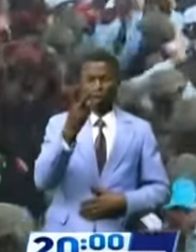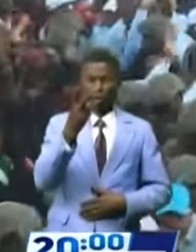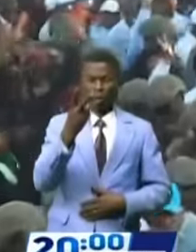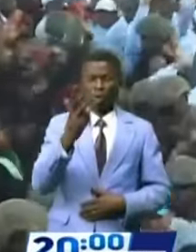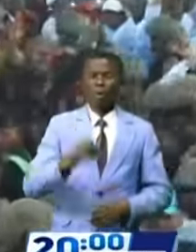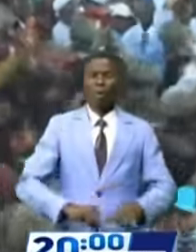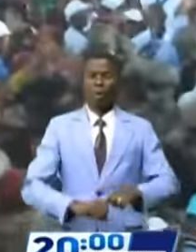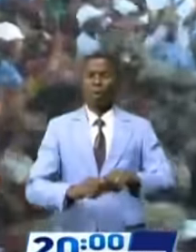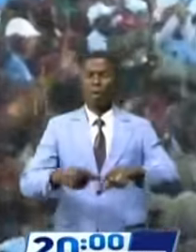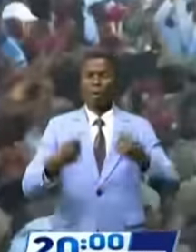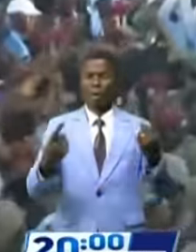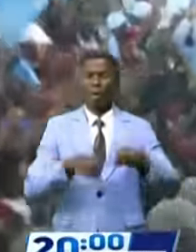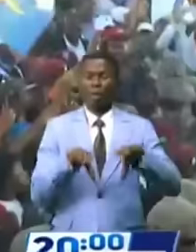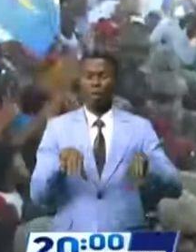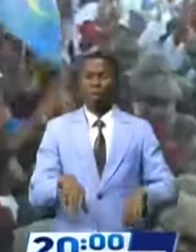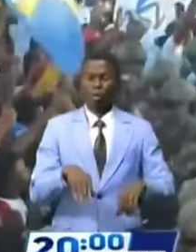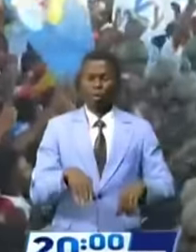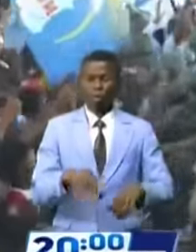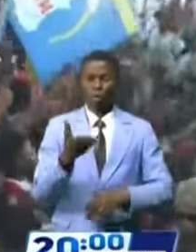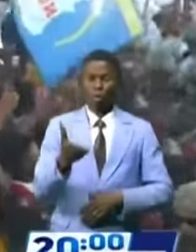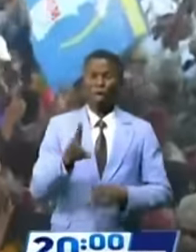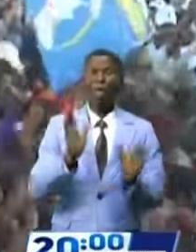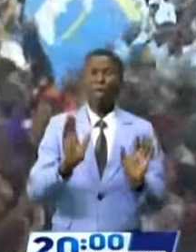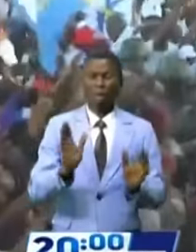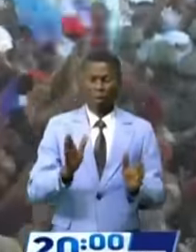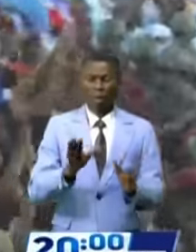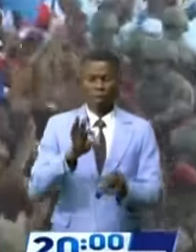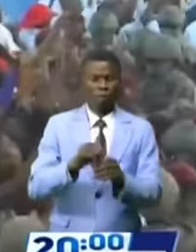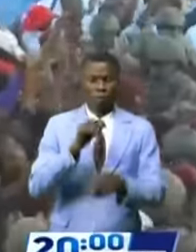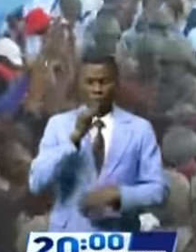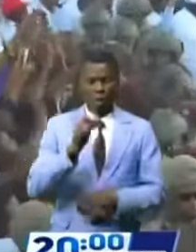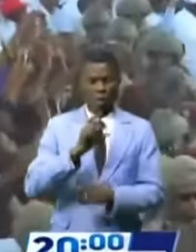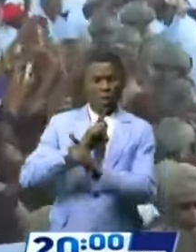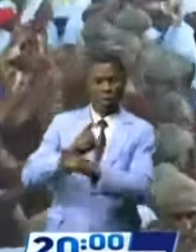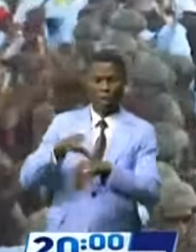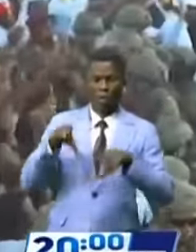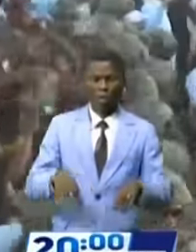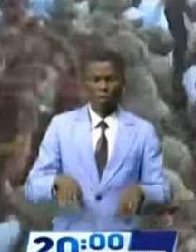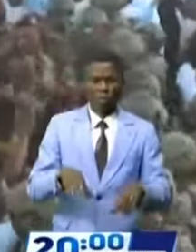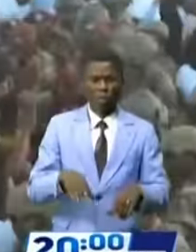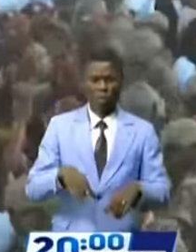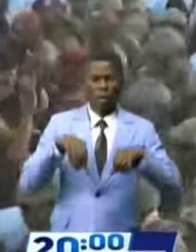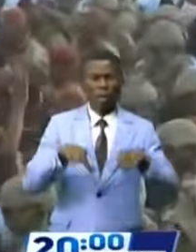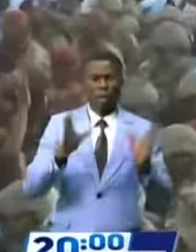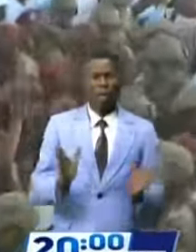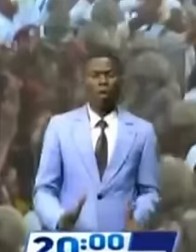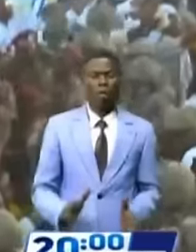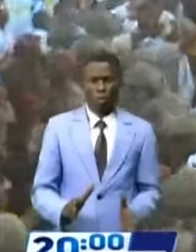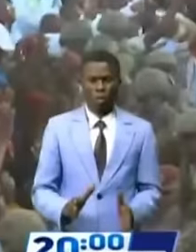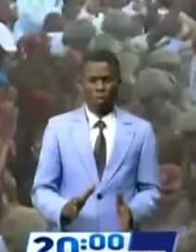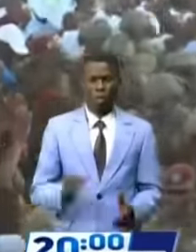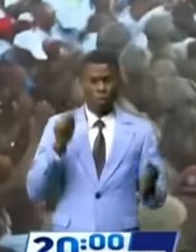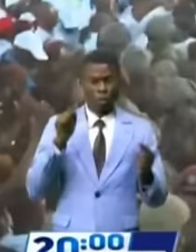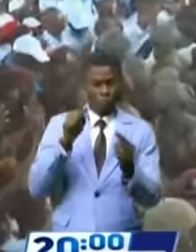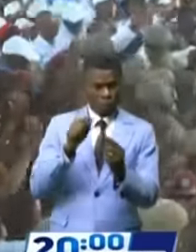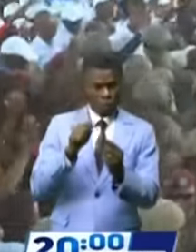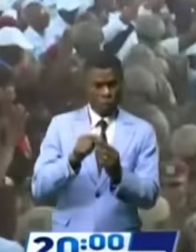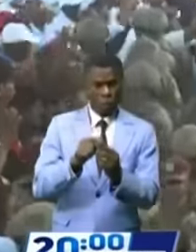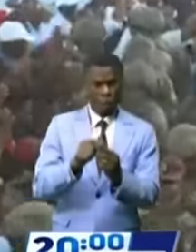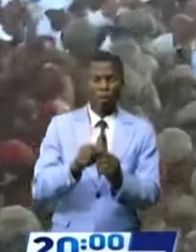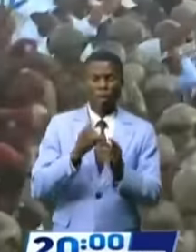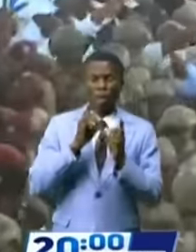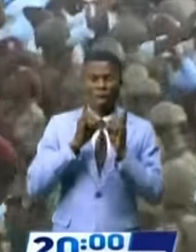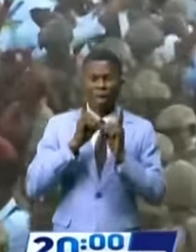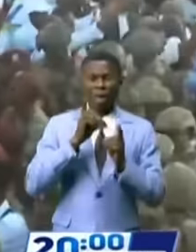du Congo. Il a rappelé sa détermination à protéger le Congo et les Congolais. Au point culminant du